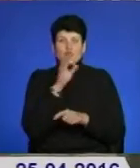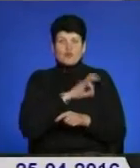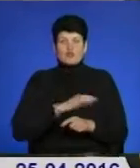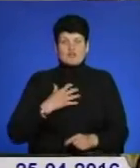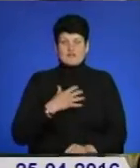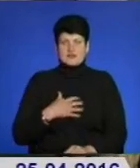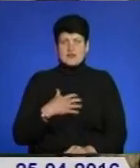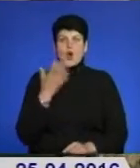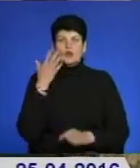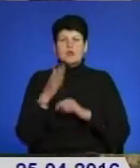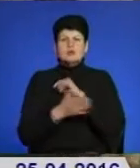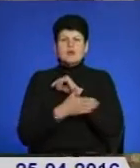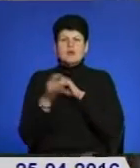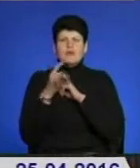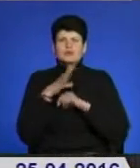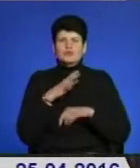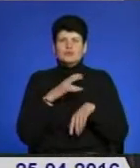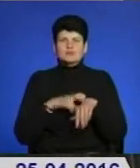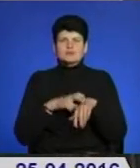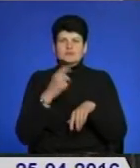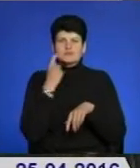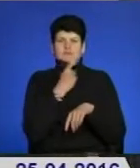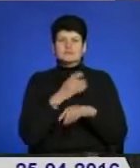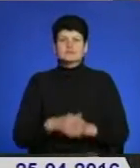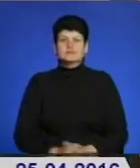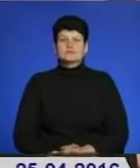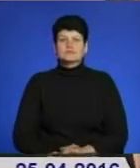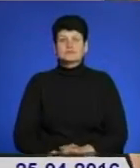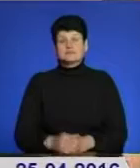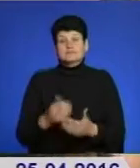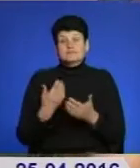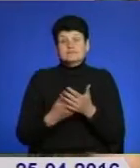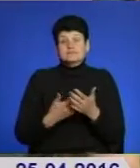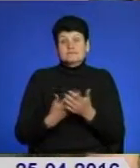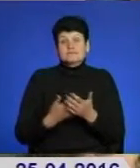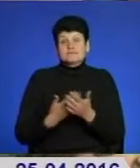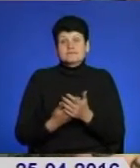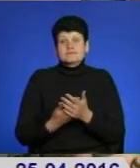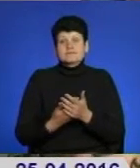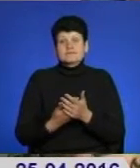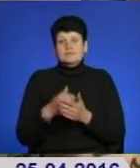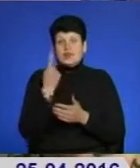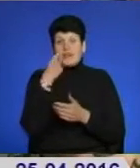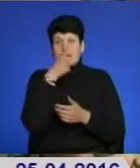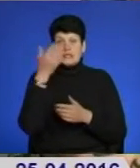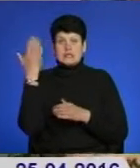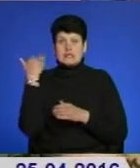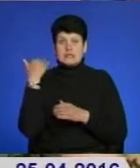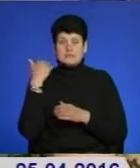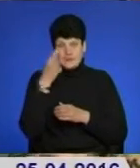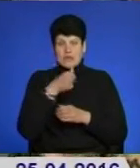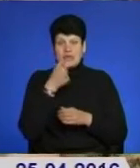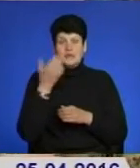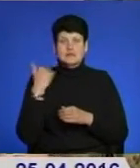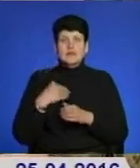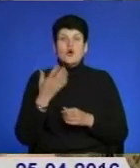важливою. Коли останній раз були на прийомі стоматолога? Около рік десь назад. Рік.